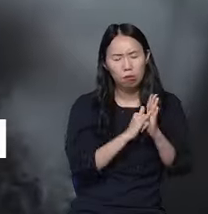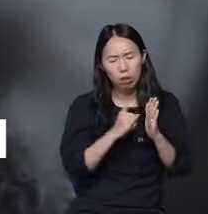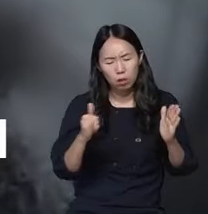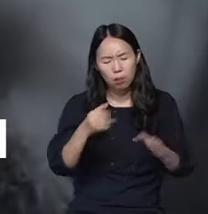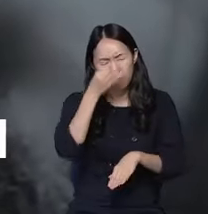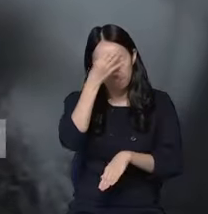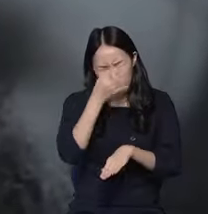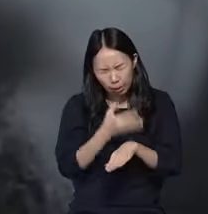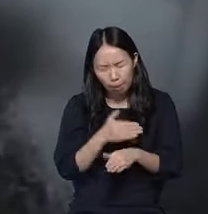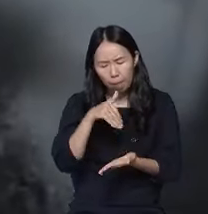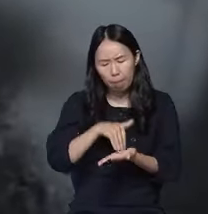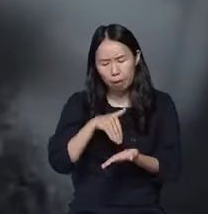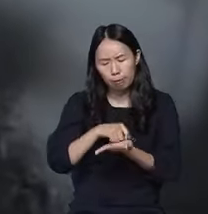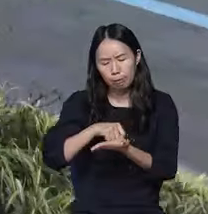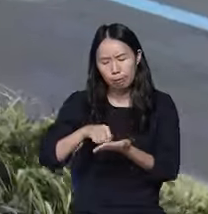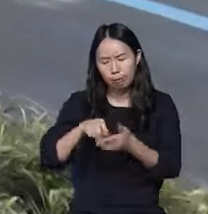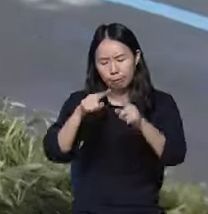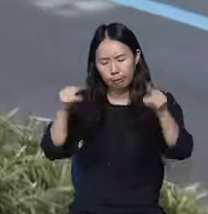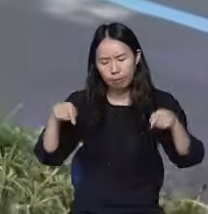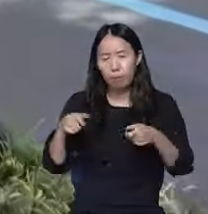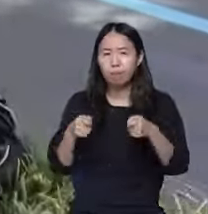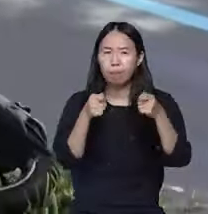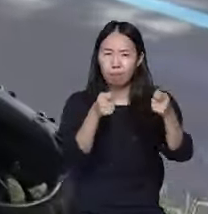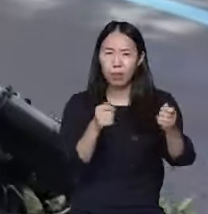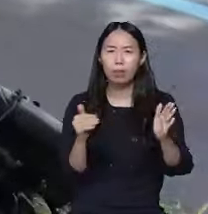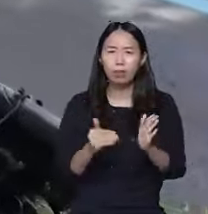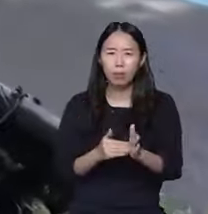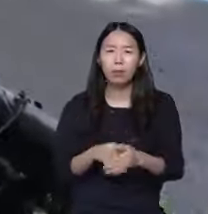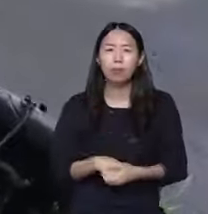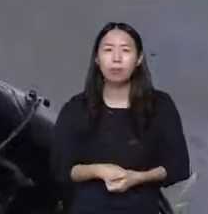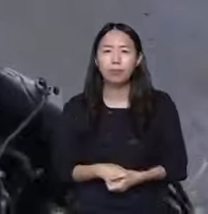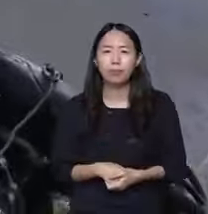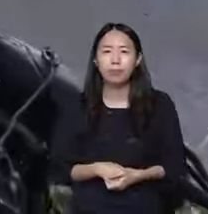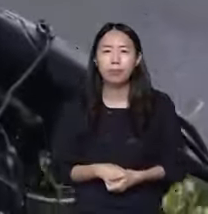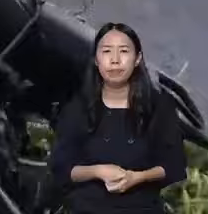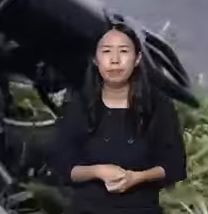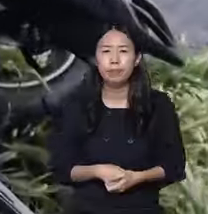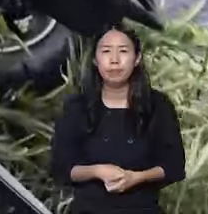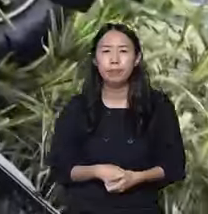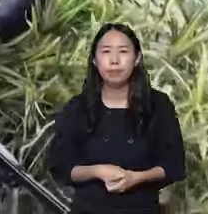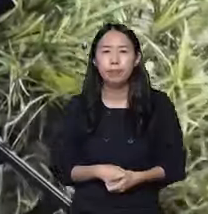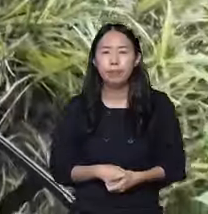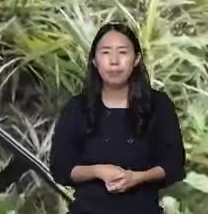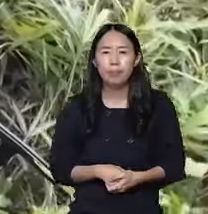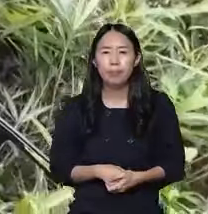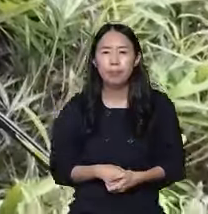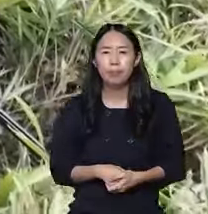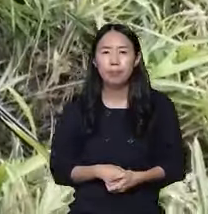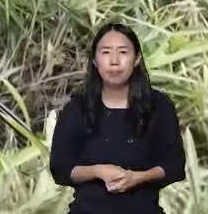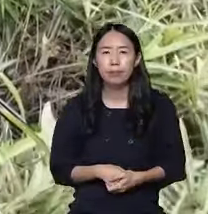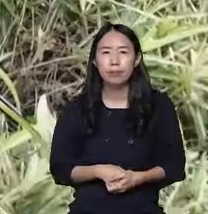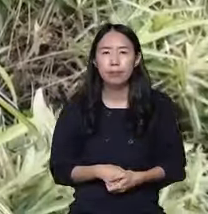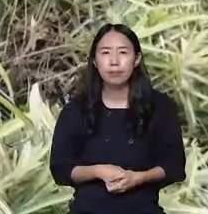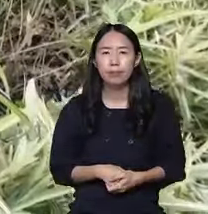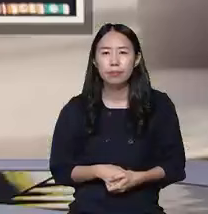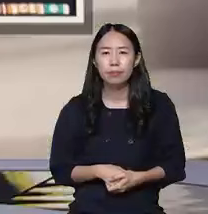사과한다는 내용의 반성문을 제출한 것으로 알려졌습니다. KBC 임경섭입니다.